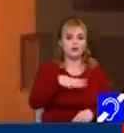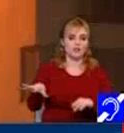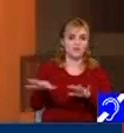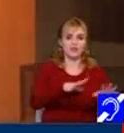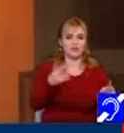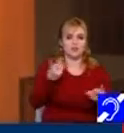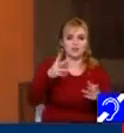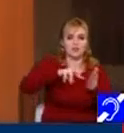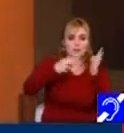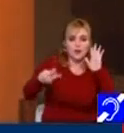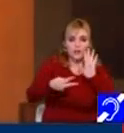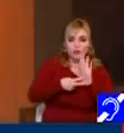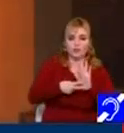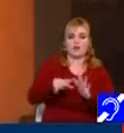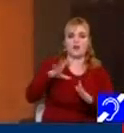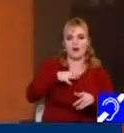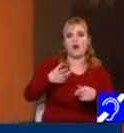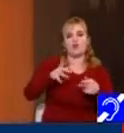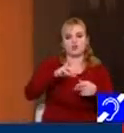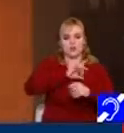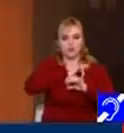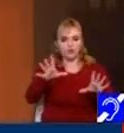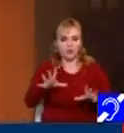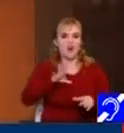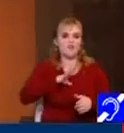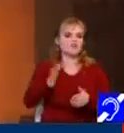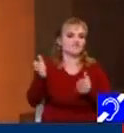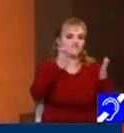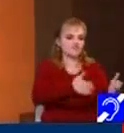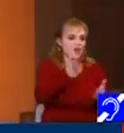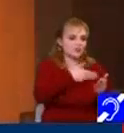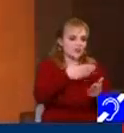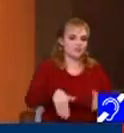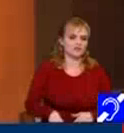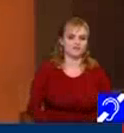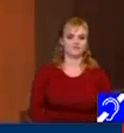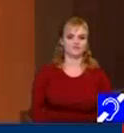evenimentele care urmau să se desfășoare în zonă cu ocazia revelionului au fost anulate.